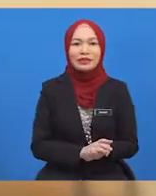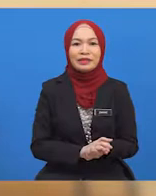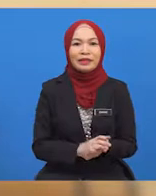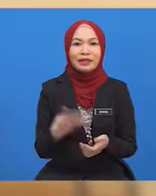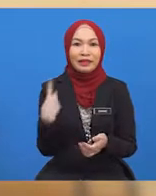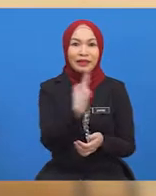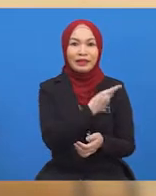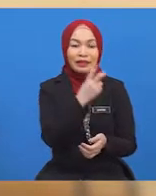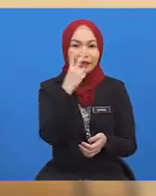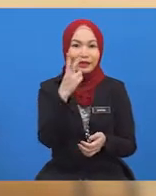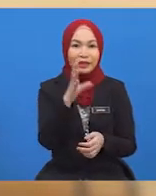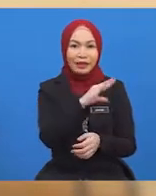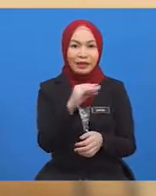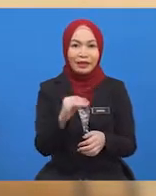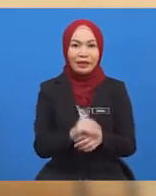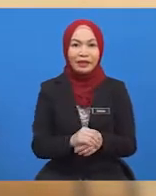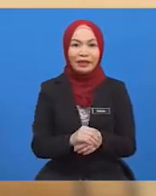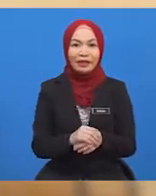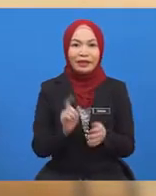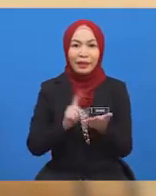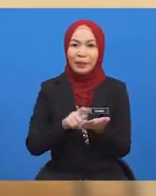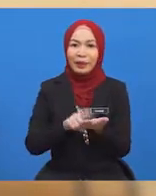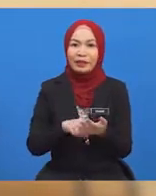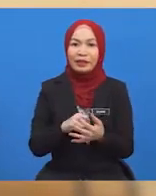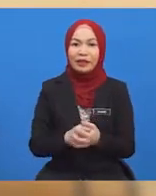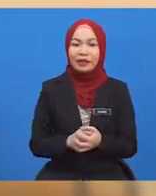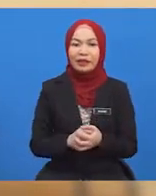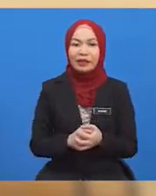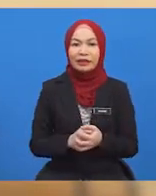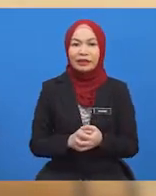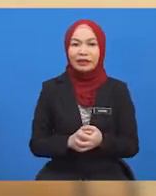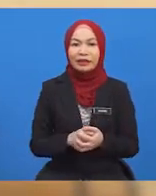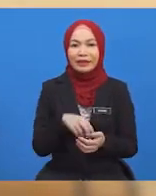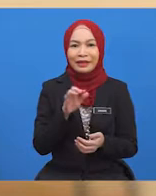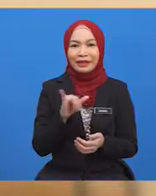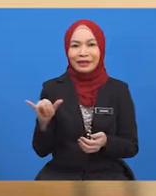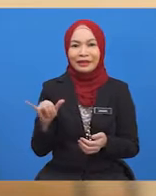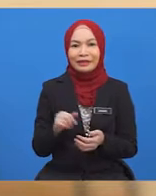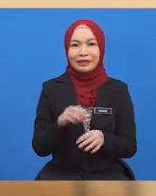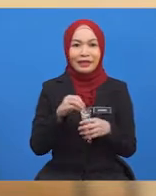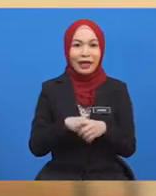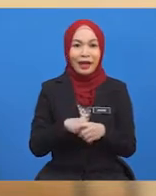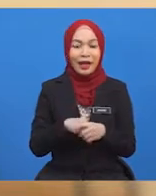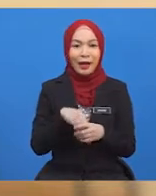Kita lihat dan bincangkan dahulu unjuran ortogon dalam satah dua dimensi.